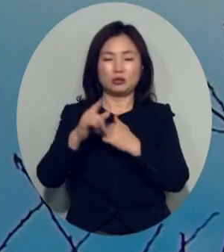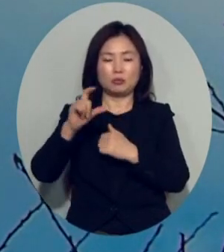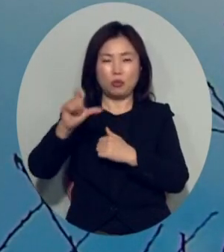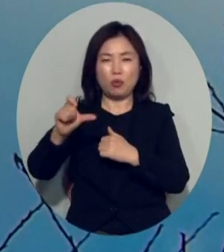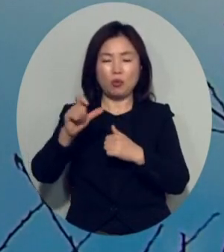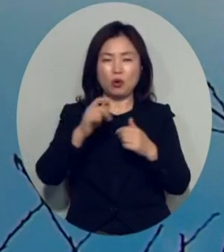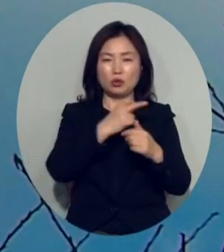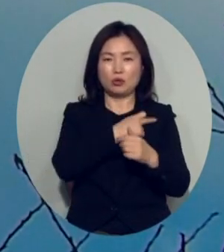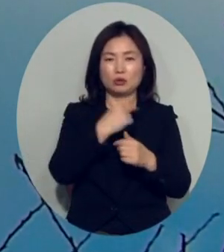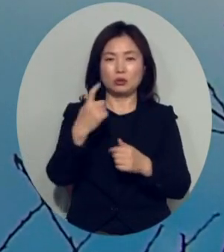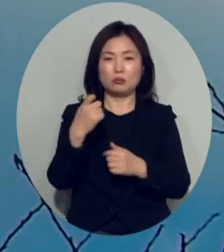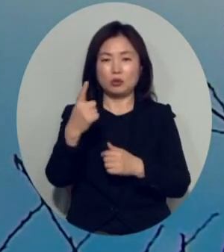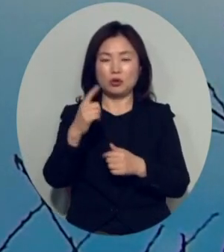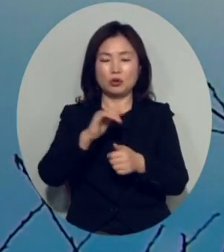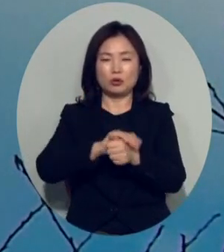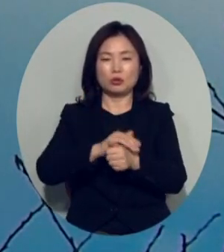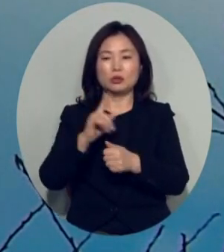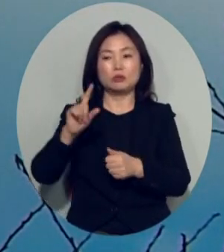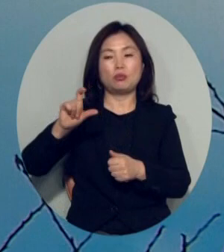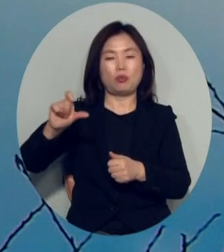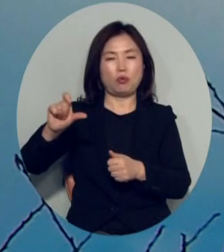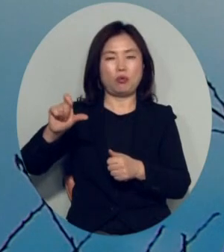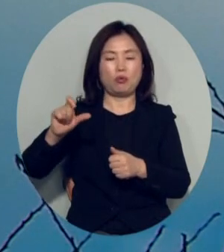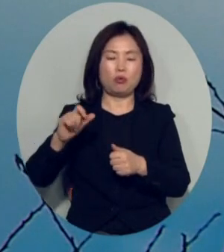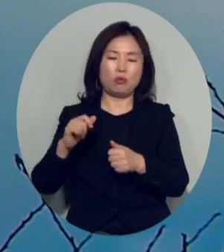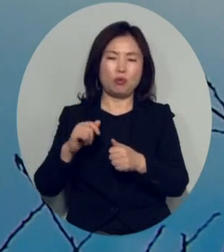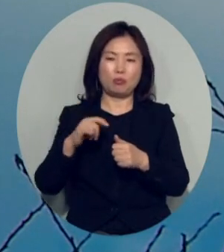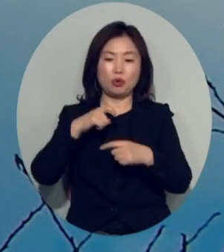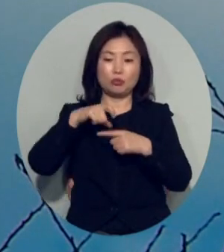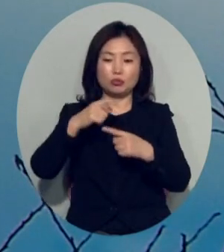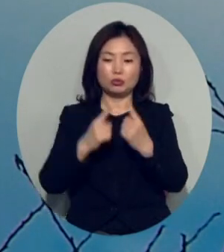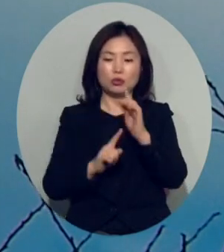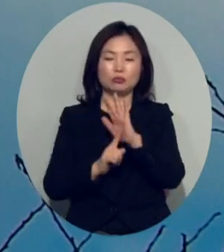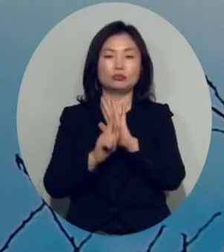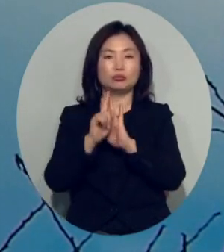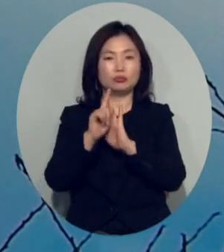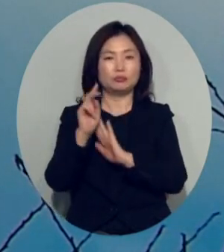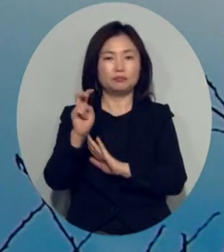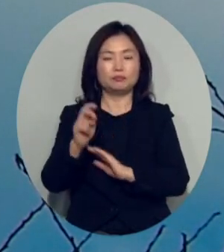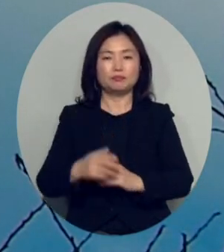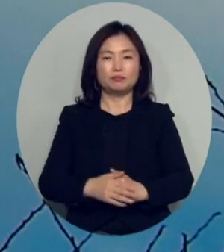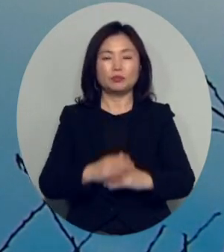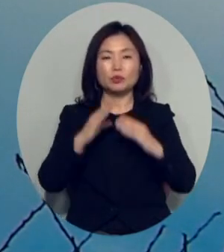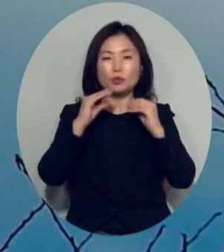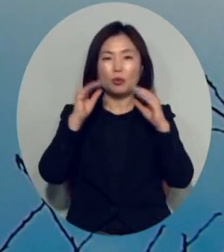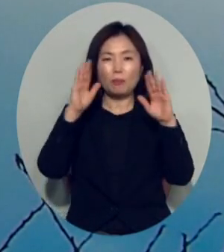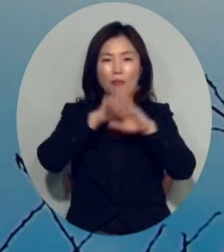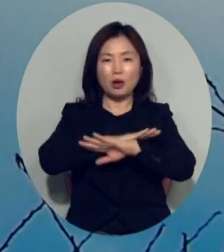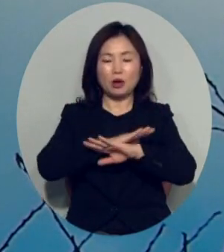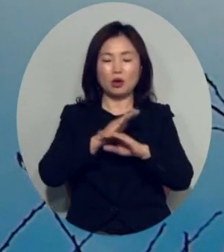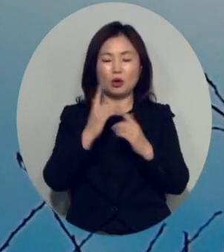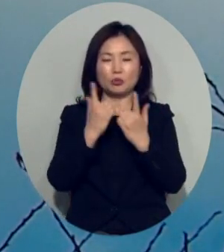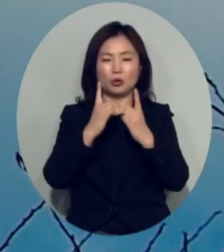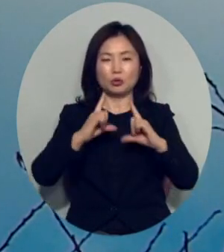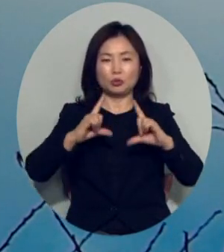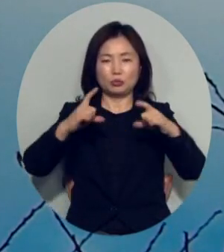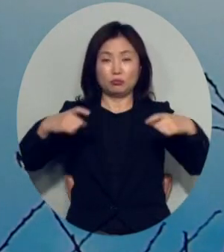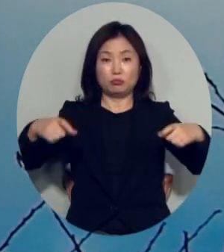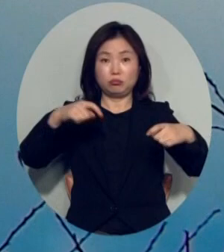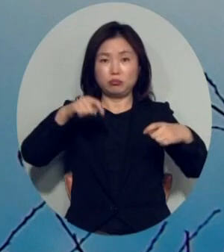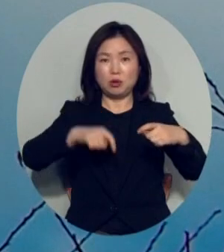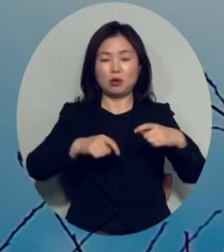대구 15도 영주 11도 경주 15도로 계속해서 평년 기운을 웃돌겠습니다 또 토요일 밤